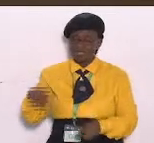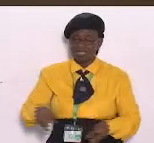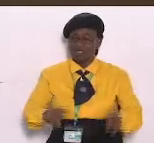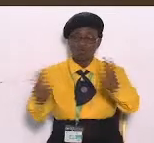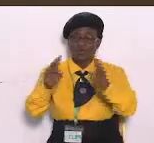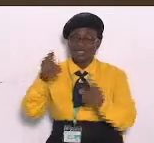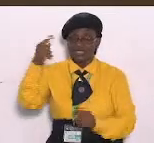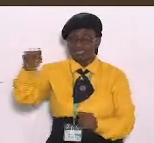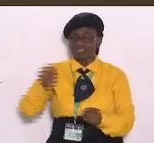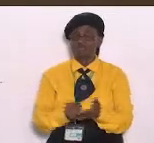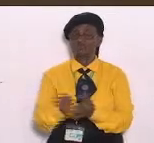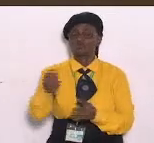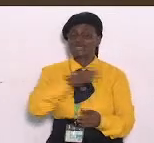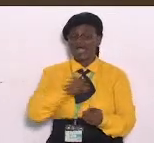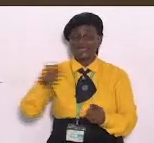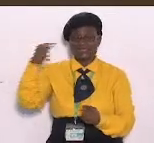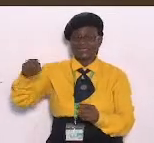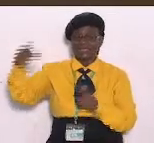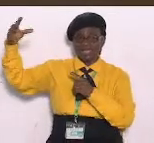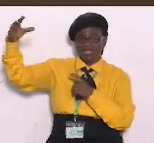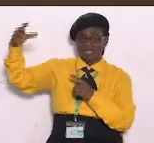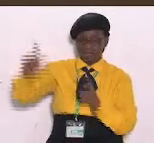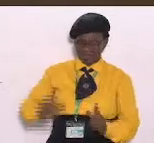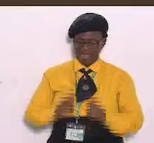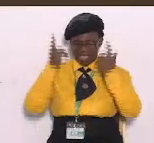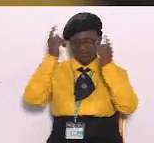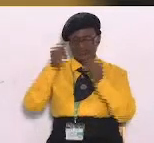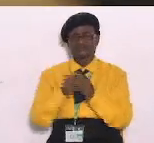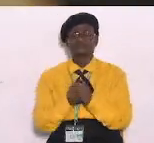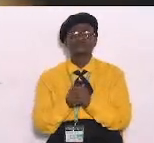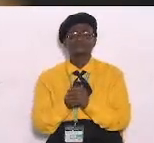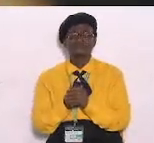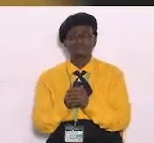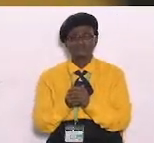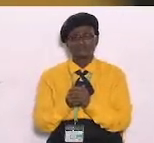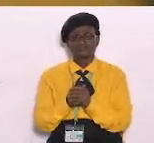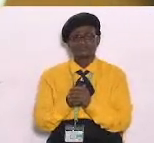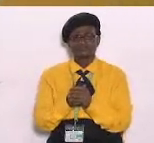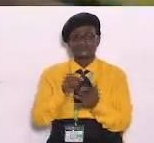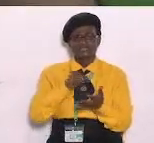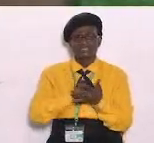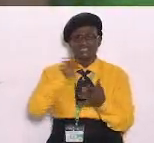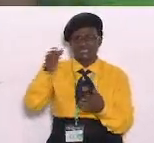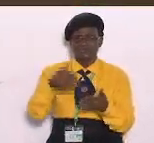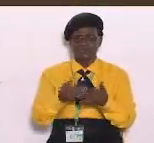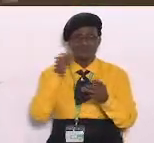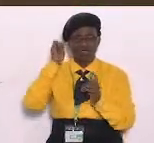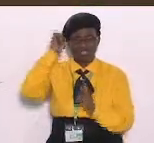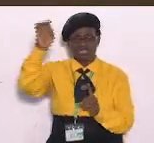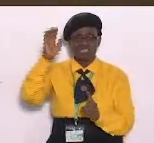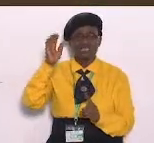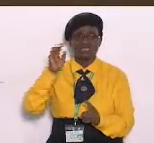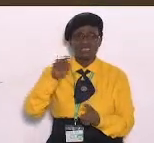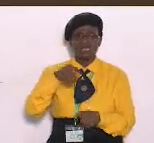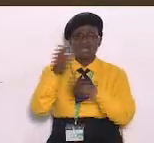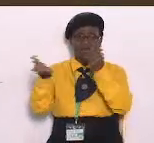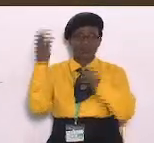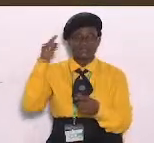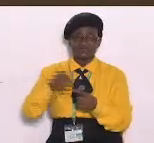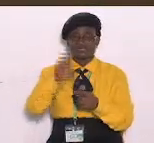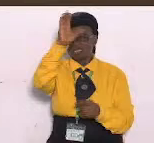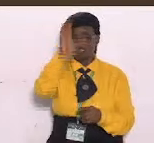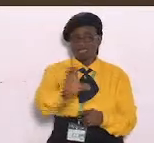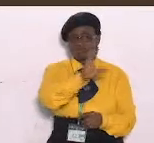il a dit qu'il est le Chemin la Vérité la Vie c'était avant qu'il